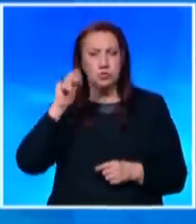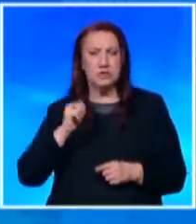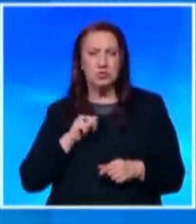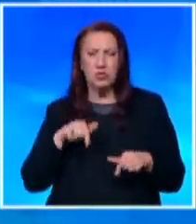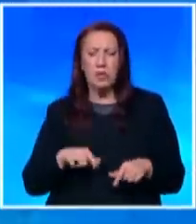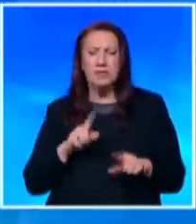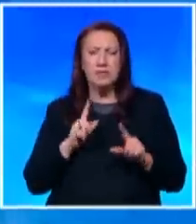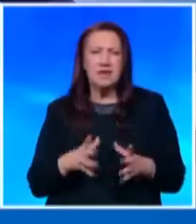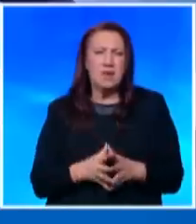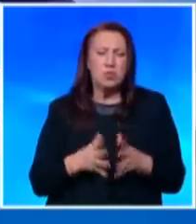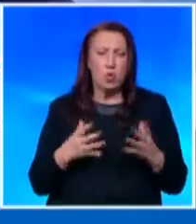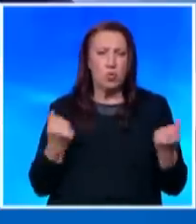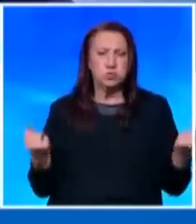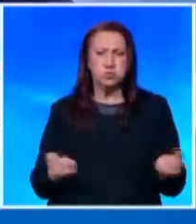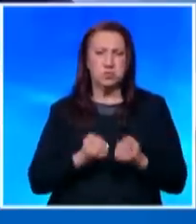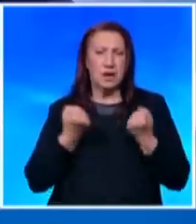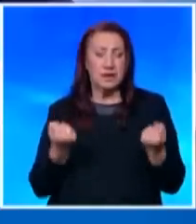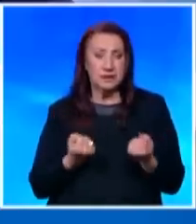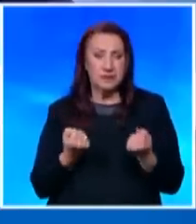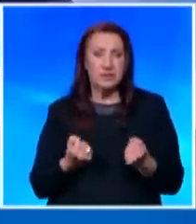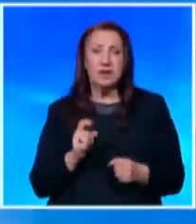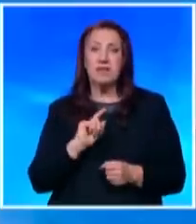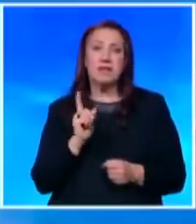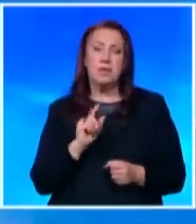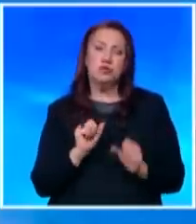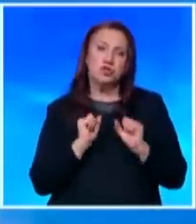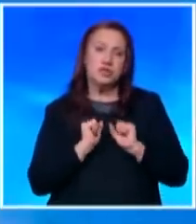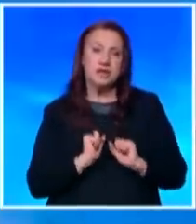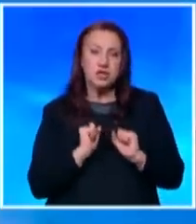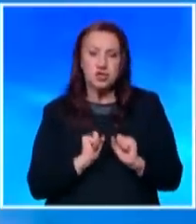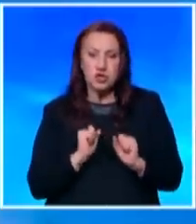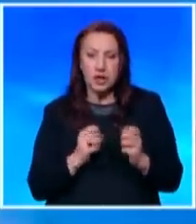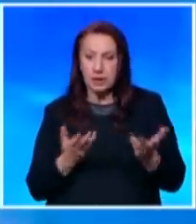активни. Не може да се изчаква. Не може да се